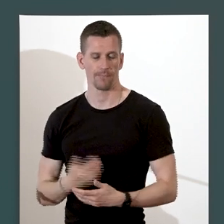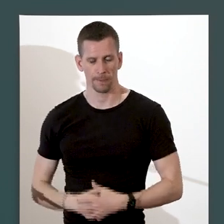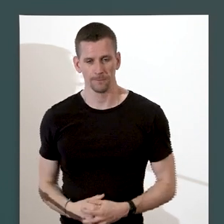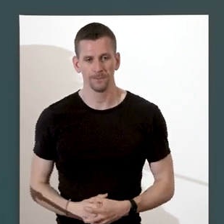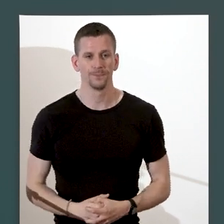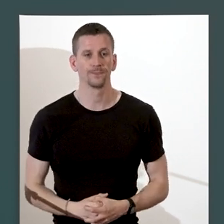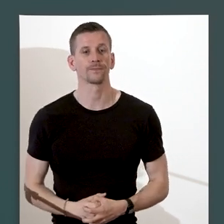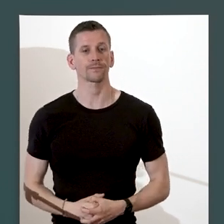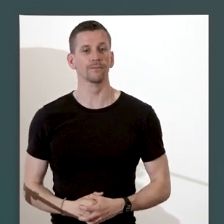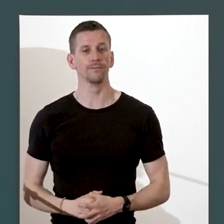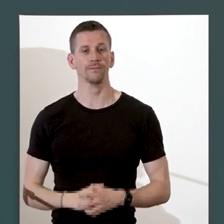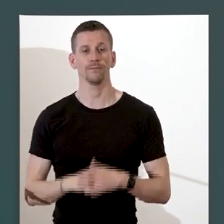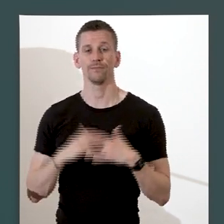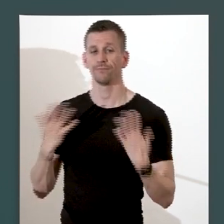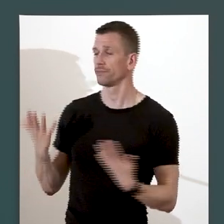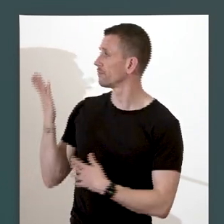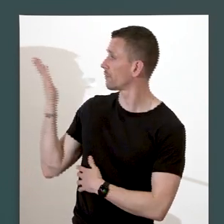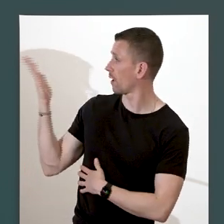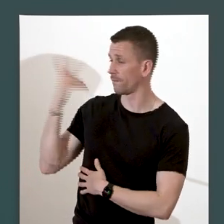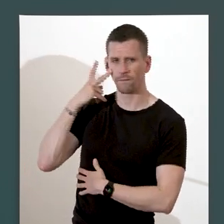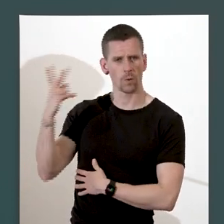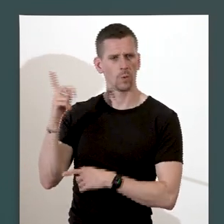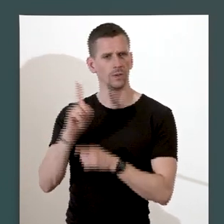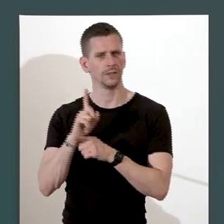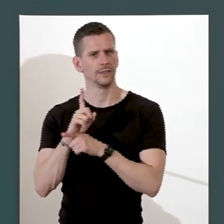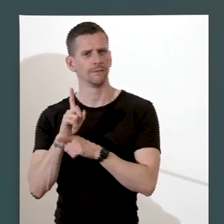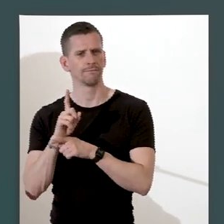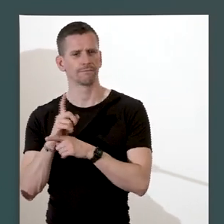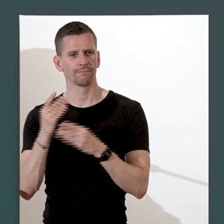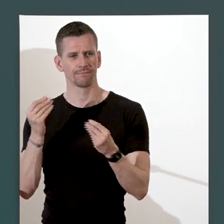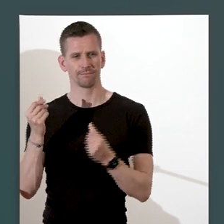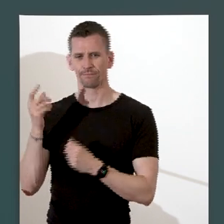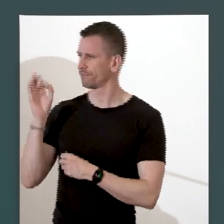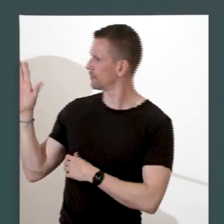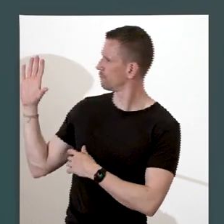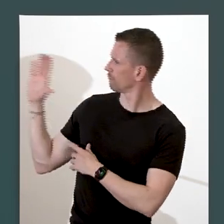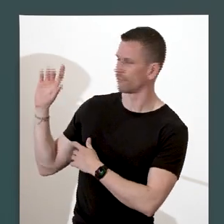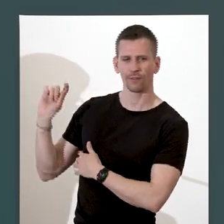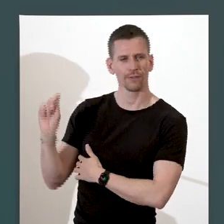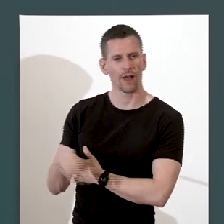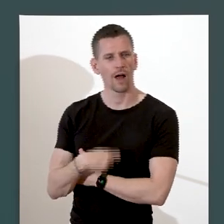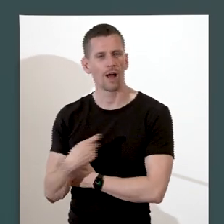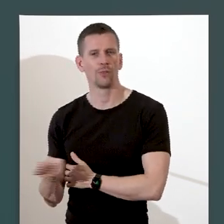à l'état de nature, à l'état de primitif, vision qui ne tarde pas